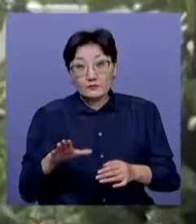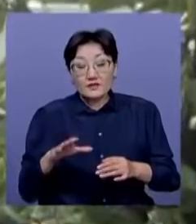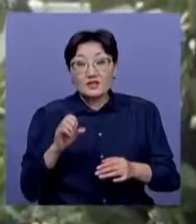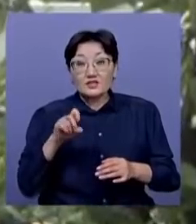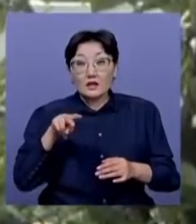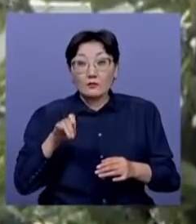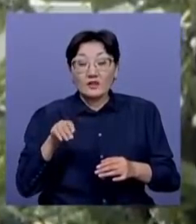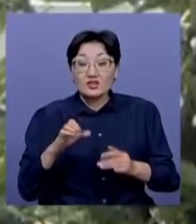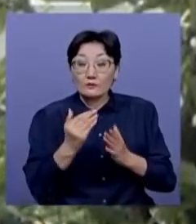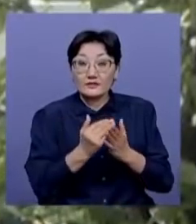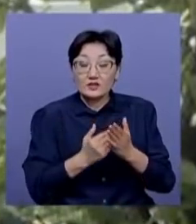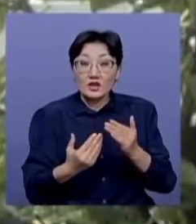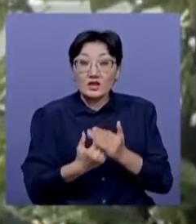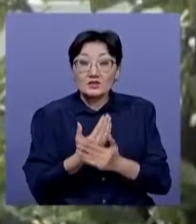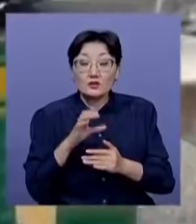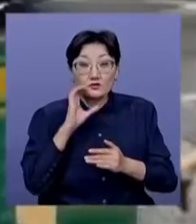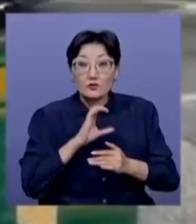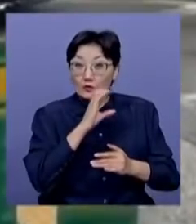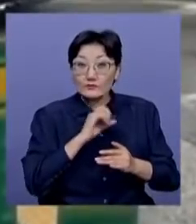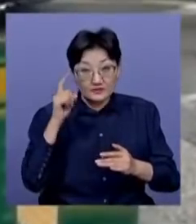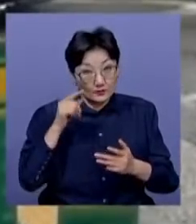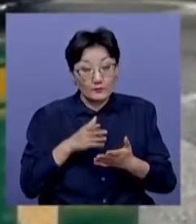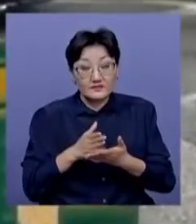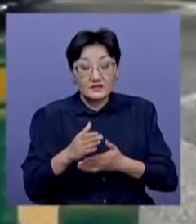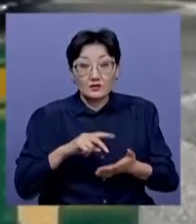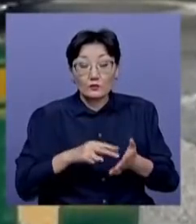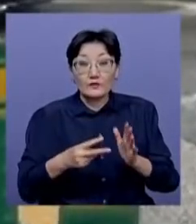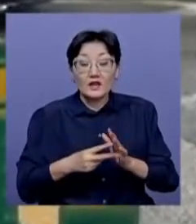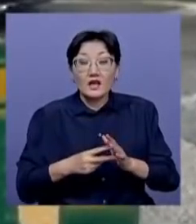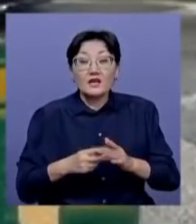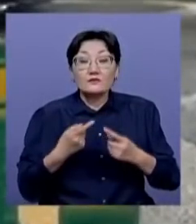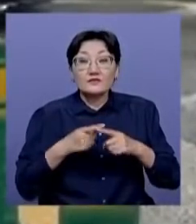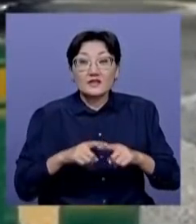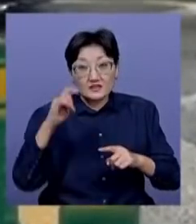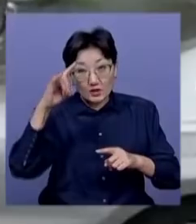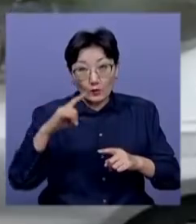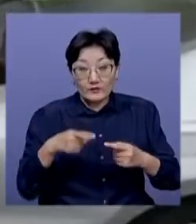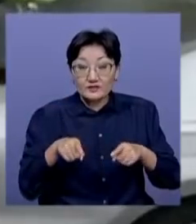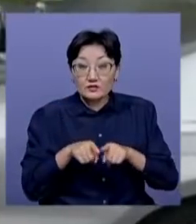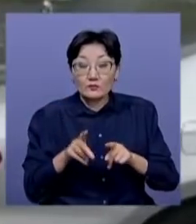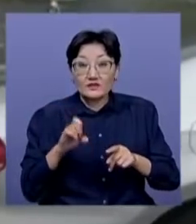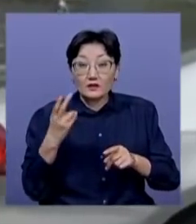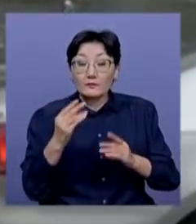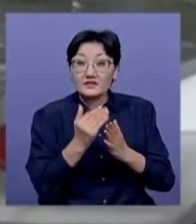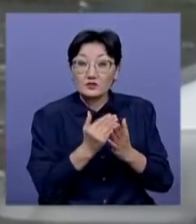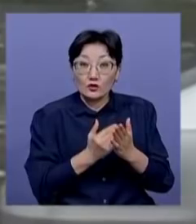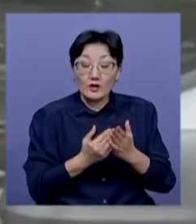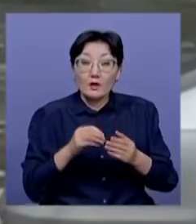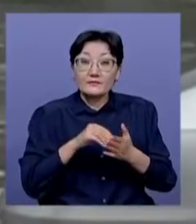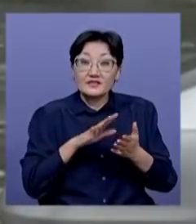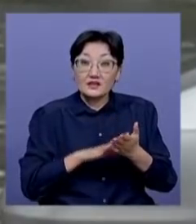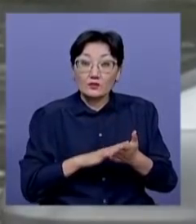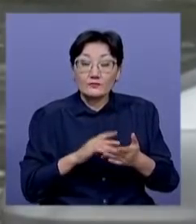самал жел бағдарламасы мен жаңа солтүстік саясат стратегиясы, цифрлы Қазақстан, нұрлы жол секілді ұлттық бағдарламаларда